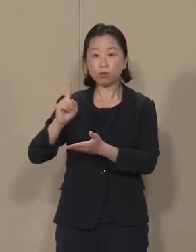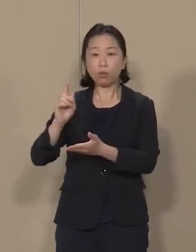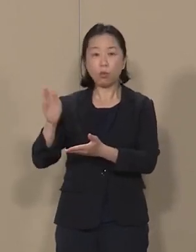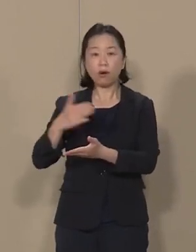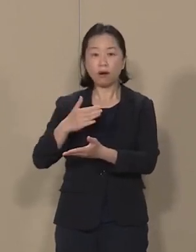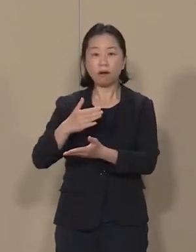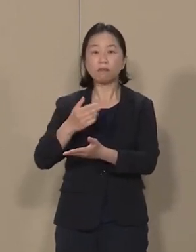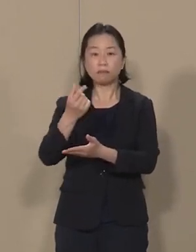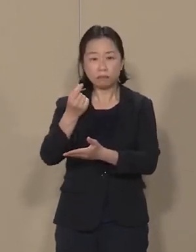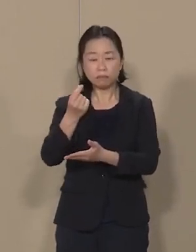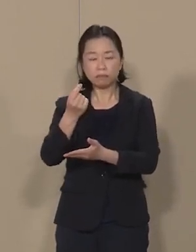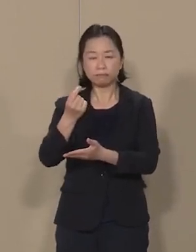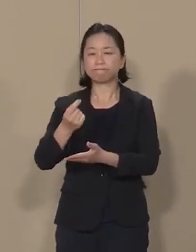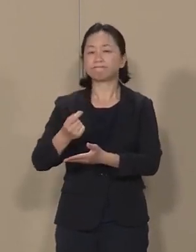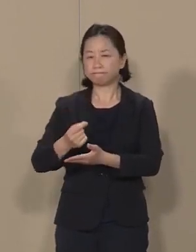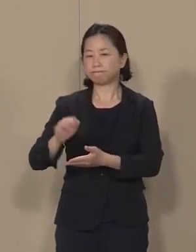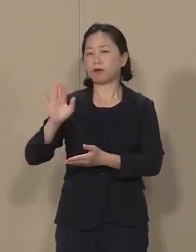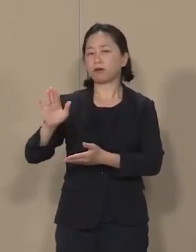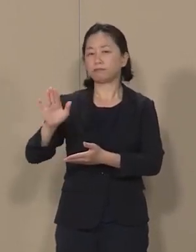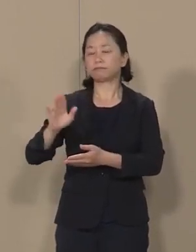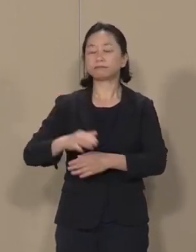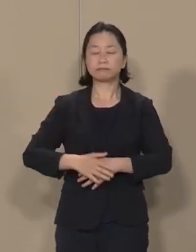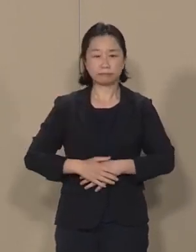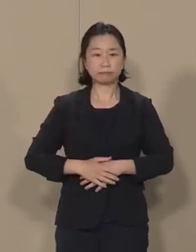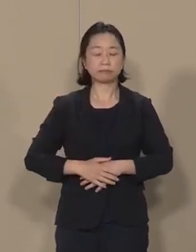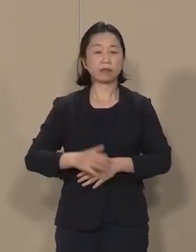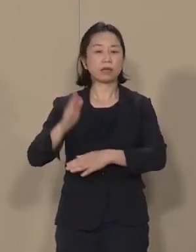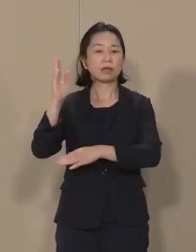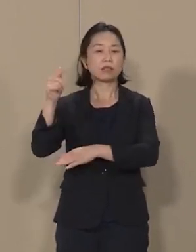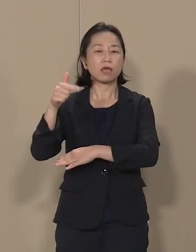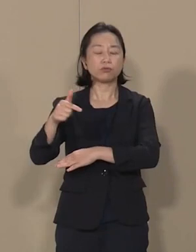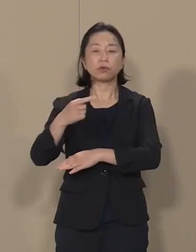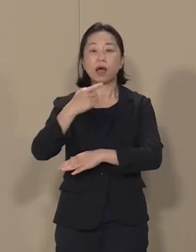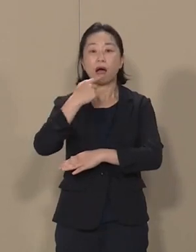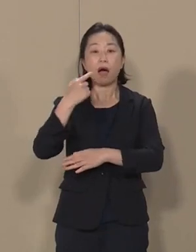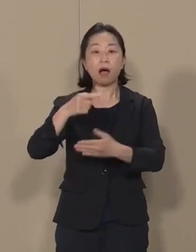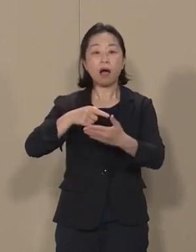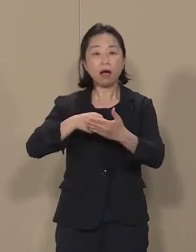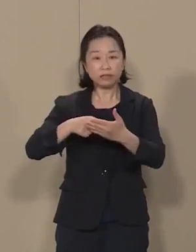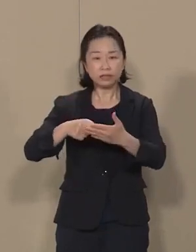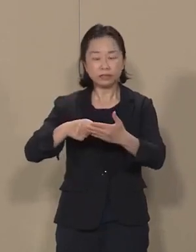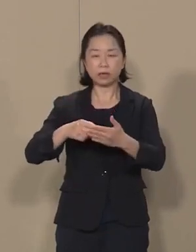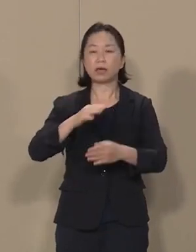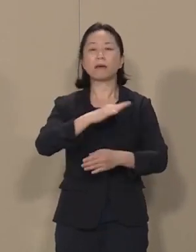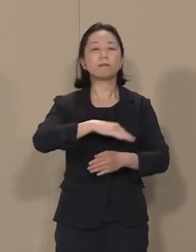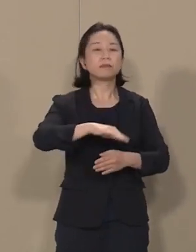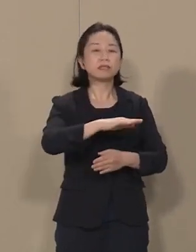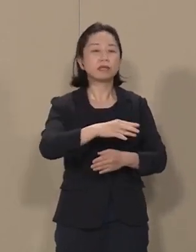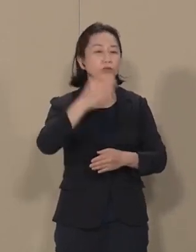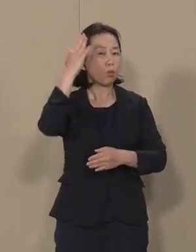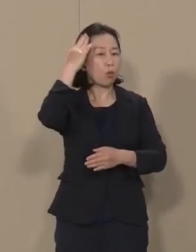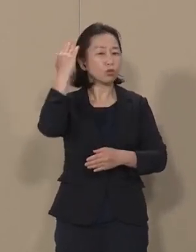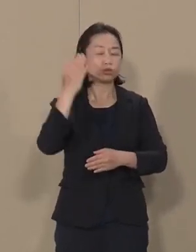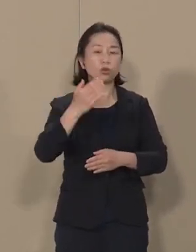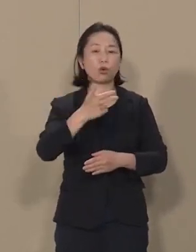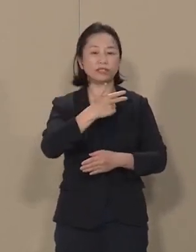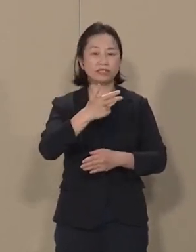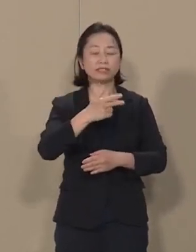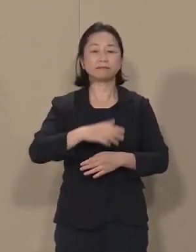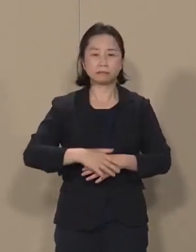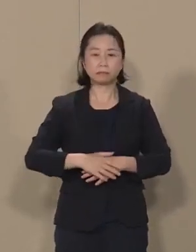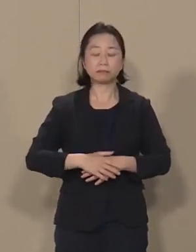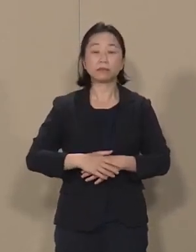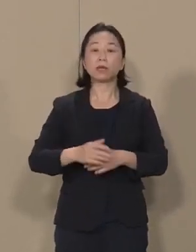ますけれども財源はあるんです政府の赤字はみんなの黒字ですつまり国債